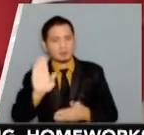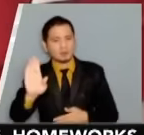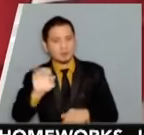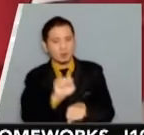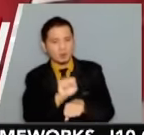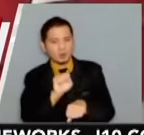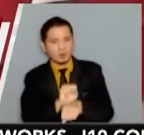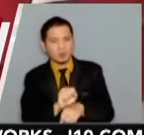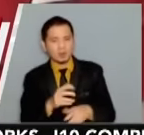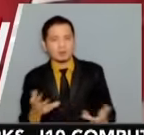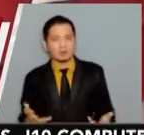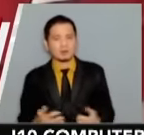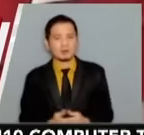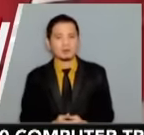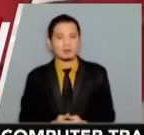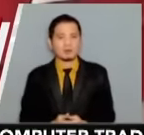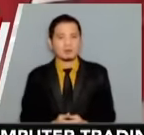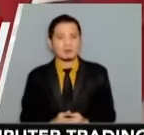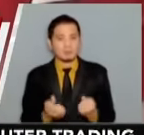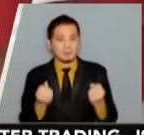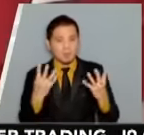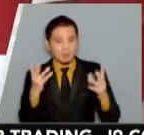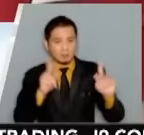Marami naman po kami doon kaso lang syempre